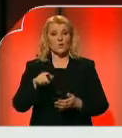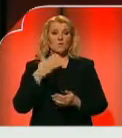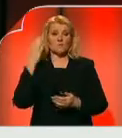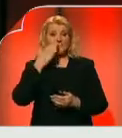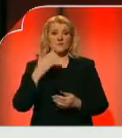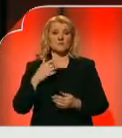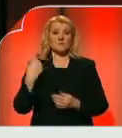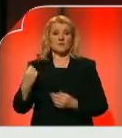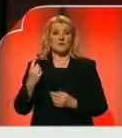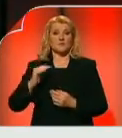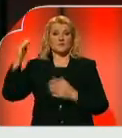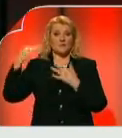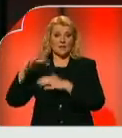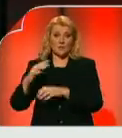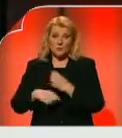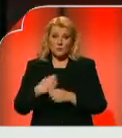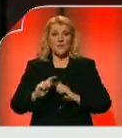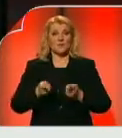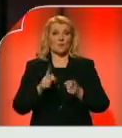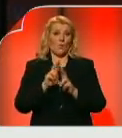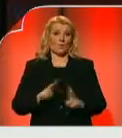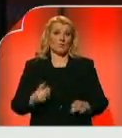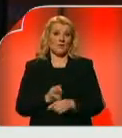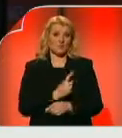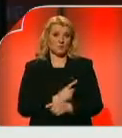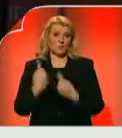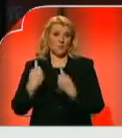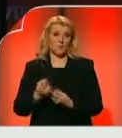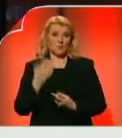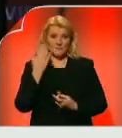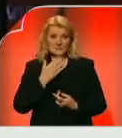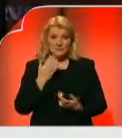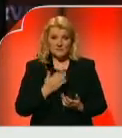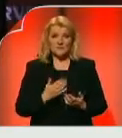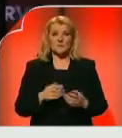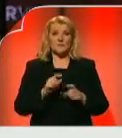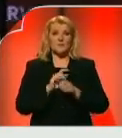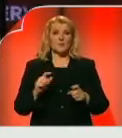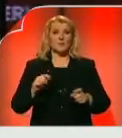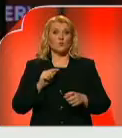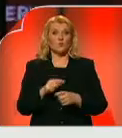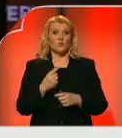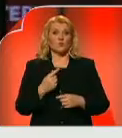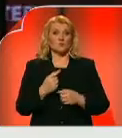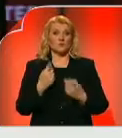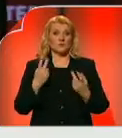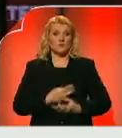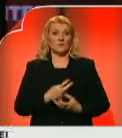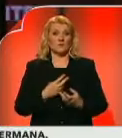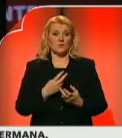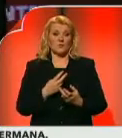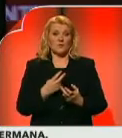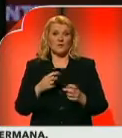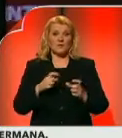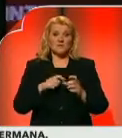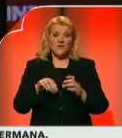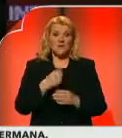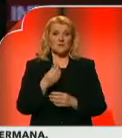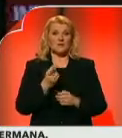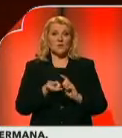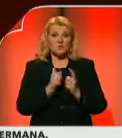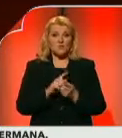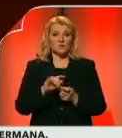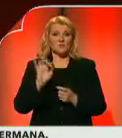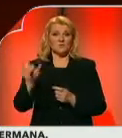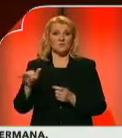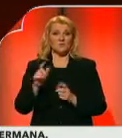udělá Senát a nebo ústavní soud, protože ta práce, která přinesla tedy to ovoce, byla tak dobrá, že kartu řeší i ústavní